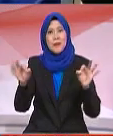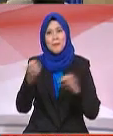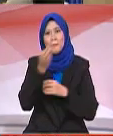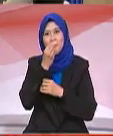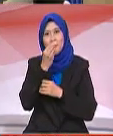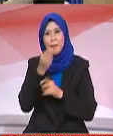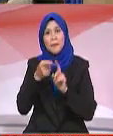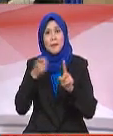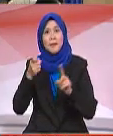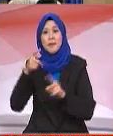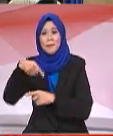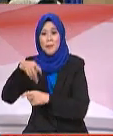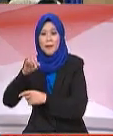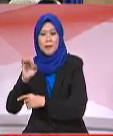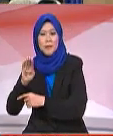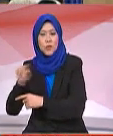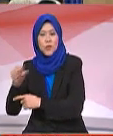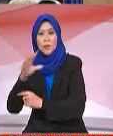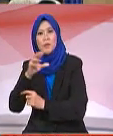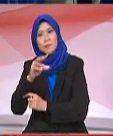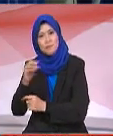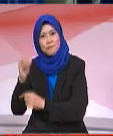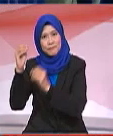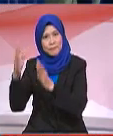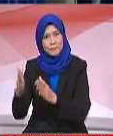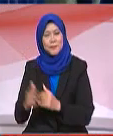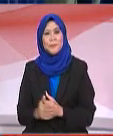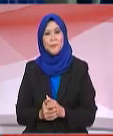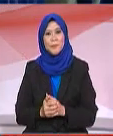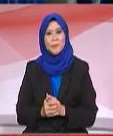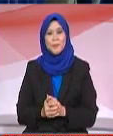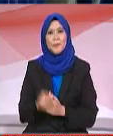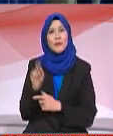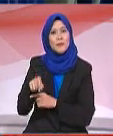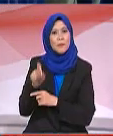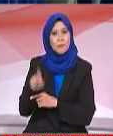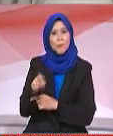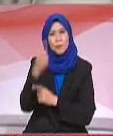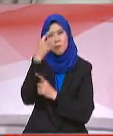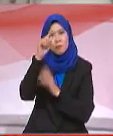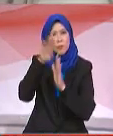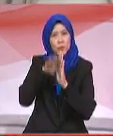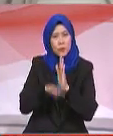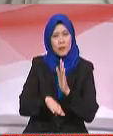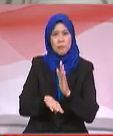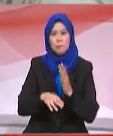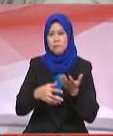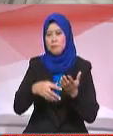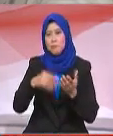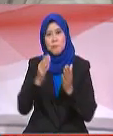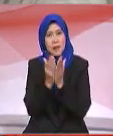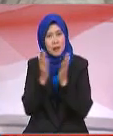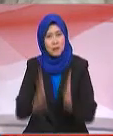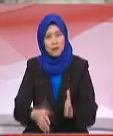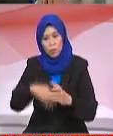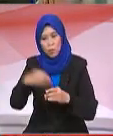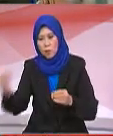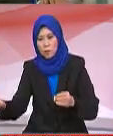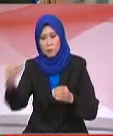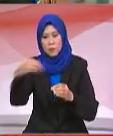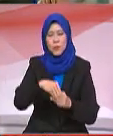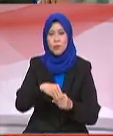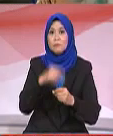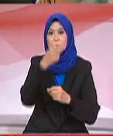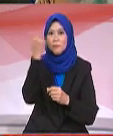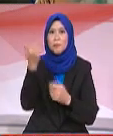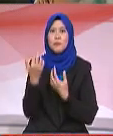disediakan Persatuan Ibu Bapa dan Guru PIBG. Keperluan itu bagi mengurangkan pergerakan calon sementara menunggu